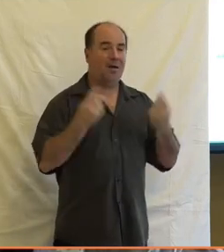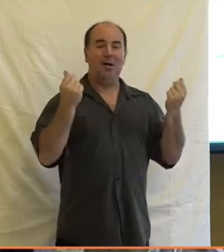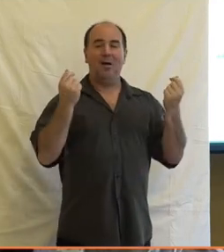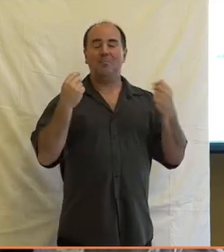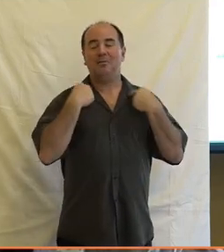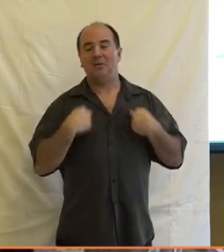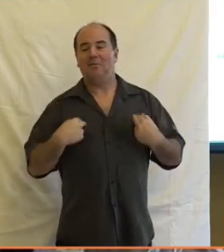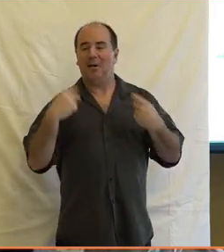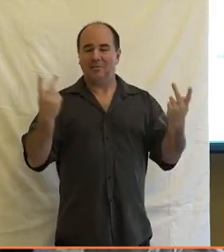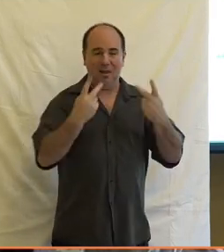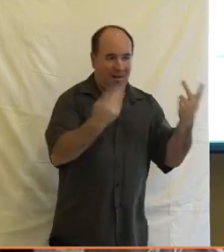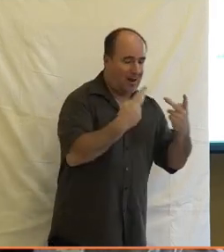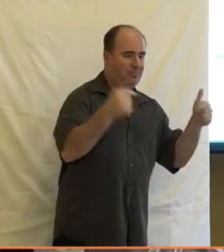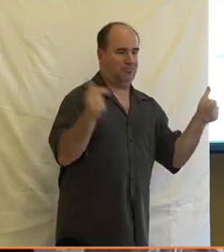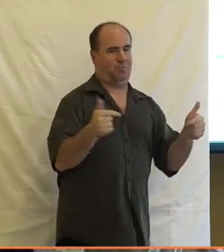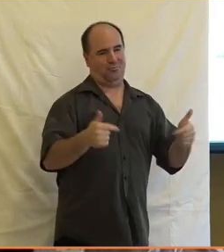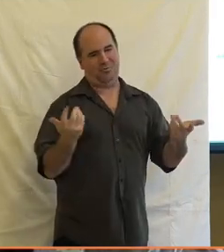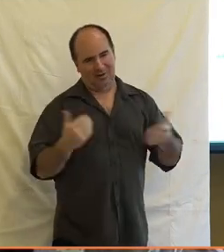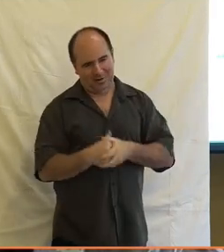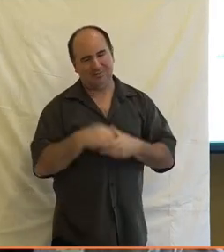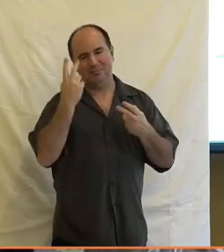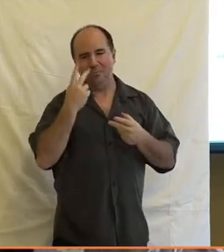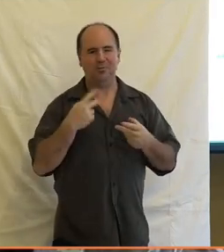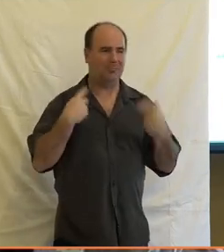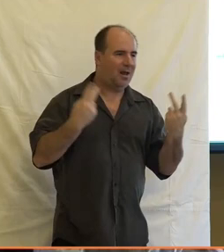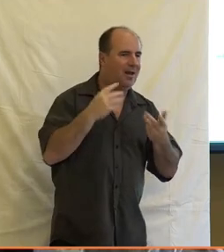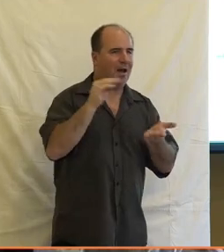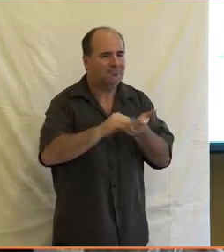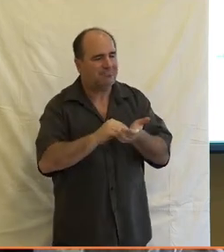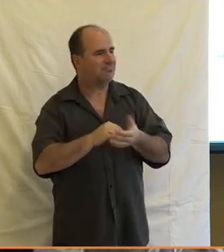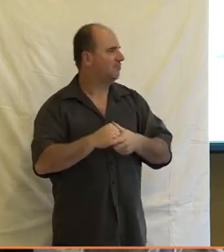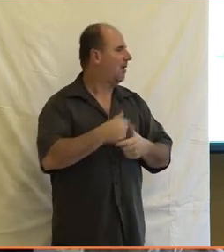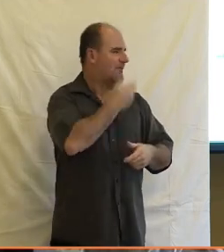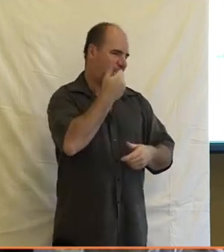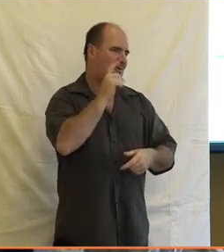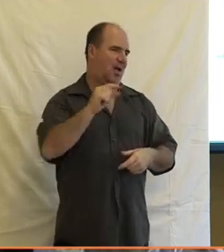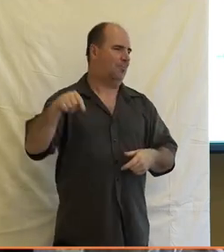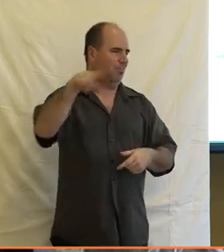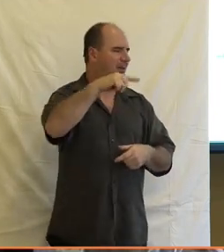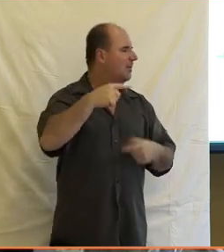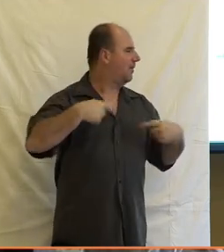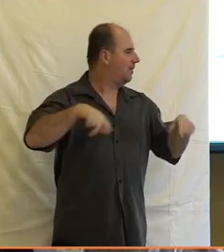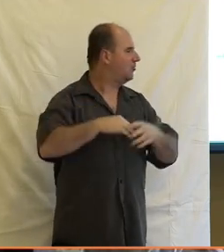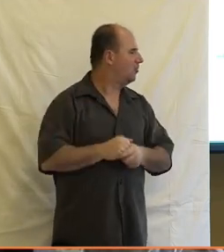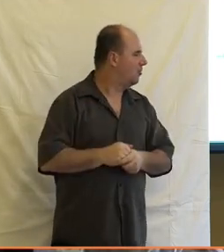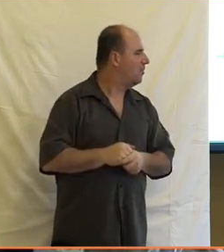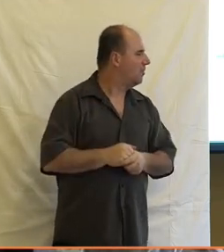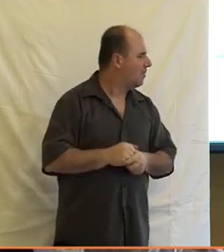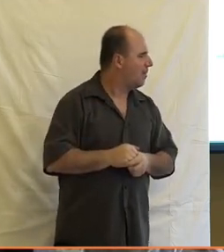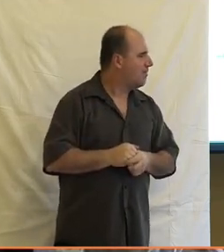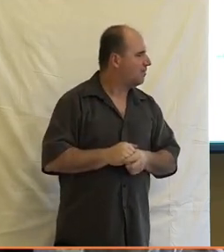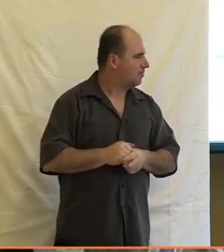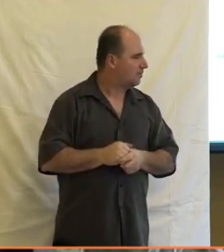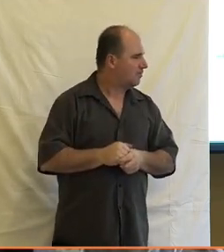tak klienty rozdíme do různých kroutů České republiky vlastně, protože sami klienti si to nemohou dovolit z finančních i zdravotních důvodů vlastně